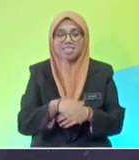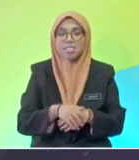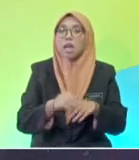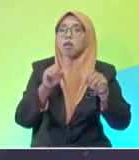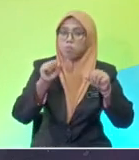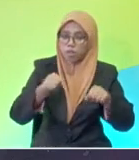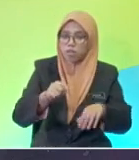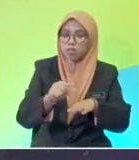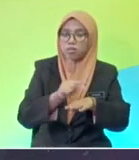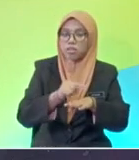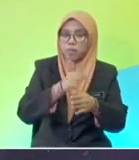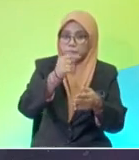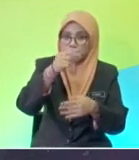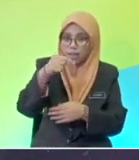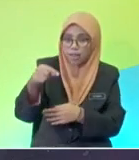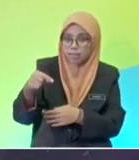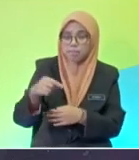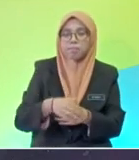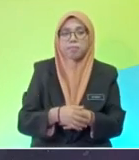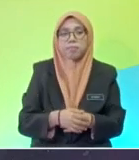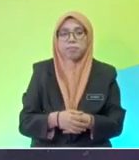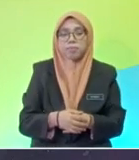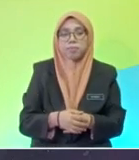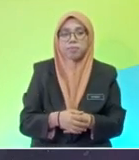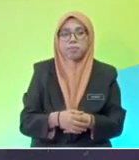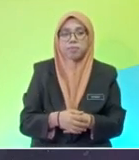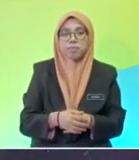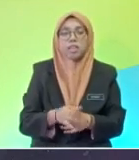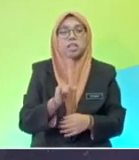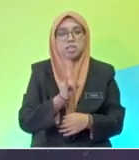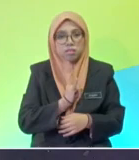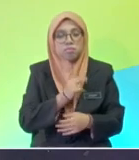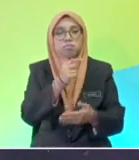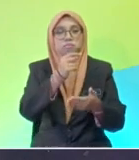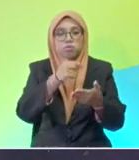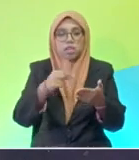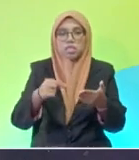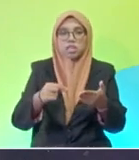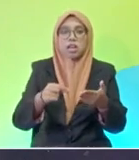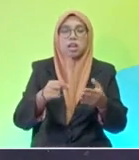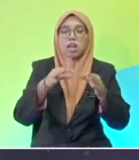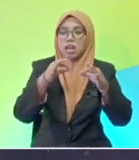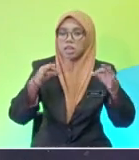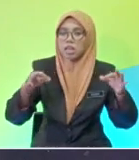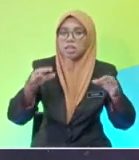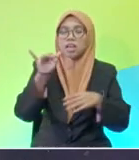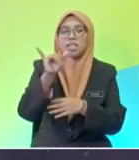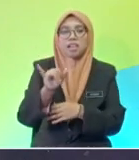itu betul ayah-ayah yang kita Boleh bantu rakyat kita coba